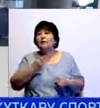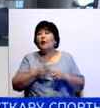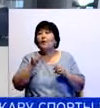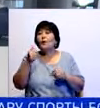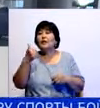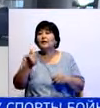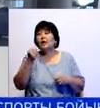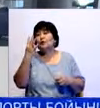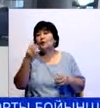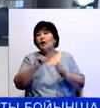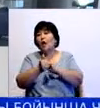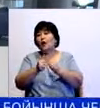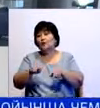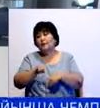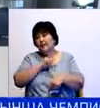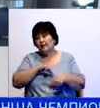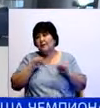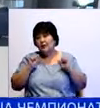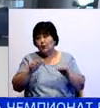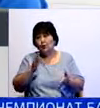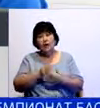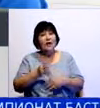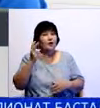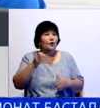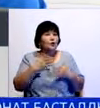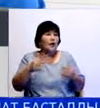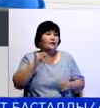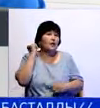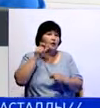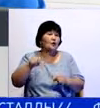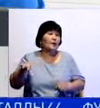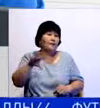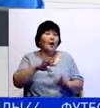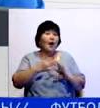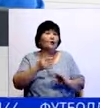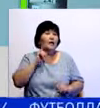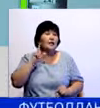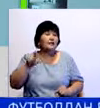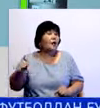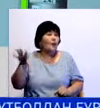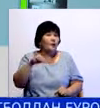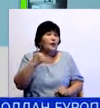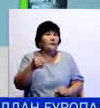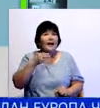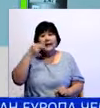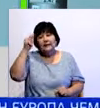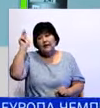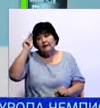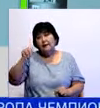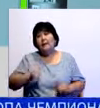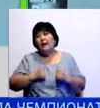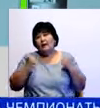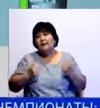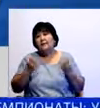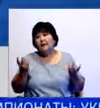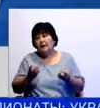12 сағаттан 4 ауысым бойынша еңбекке жұмылдырылған. 200-ден астам жұмысшының дені аудан жастары. Олардың барлығы Қытайда біліктілігін арттырып